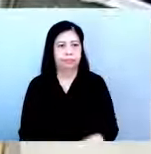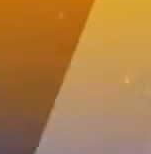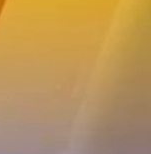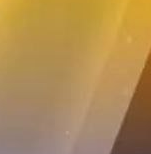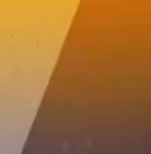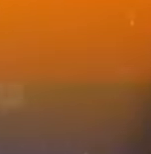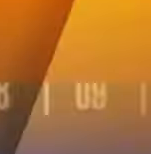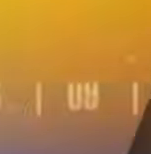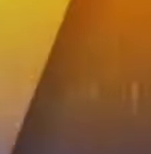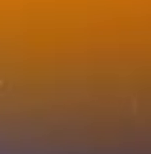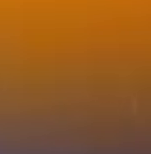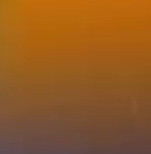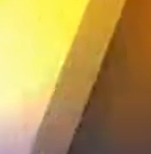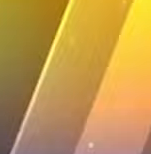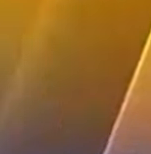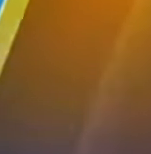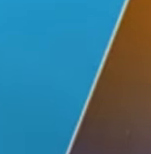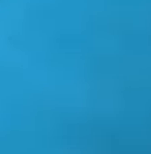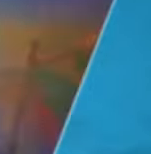5.